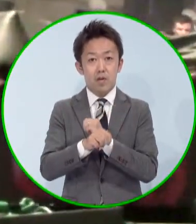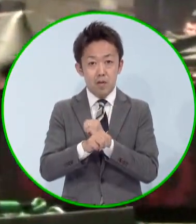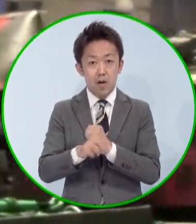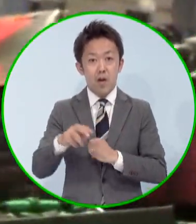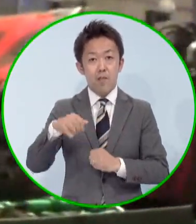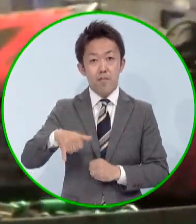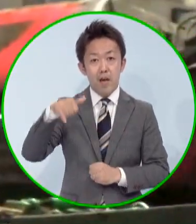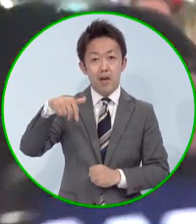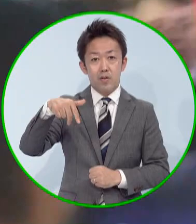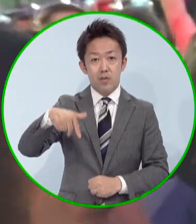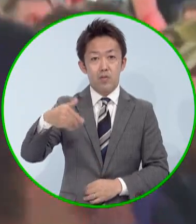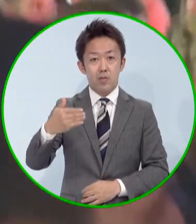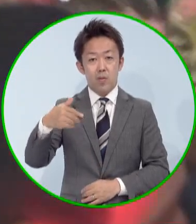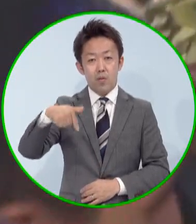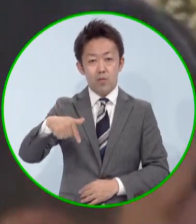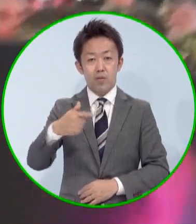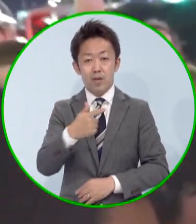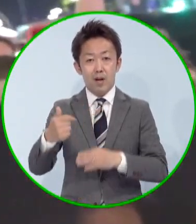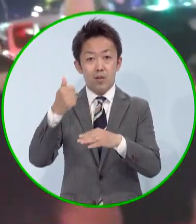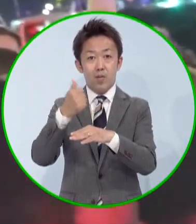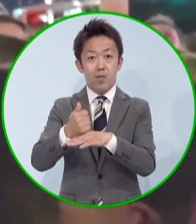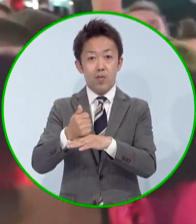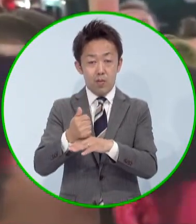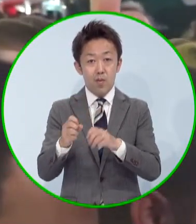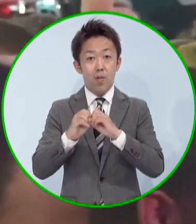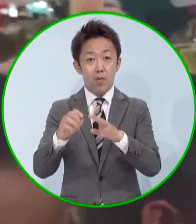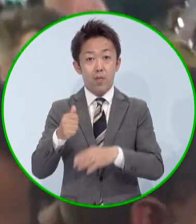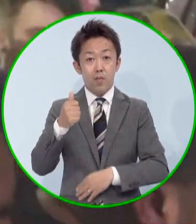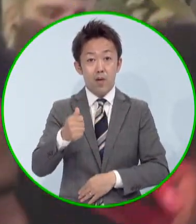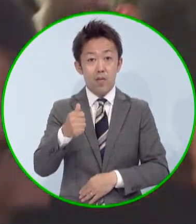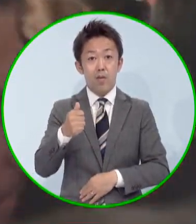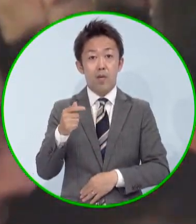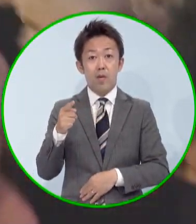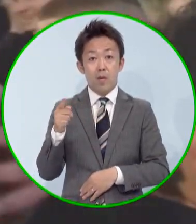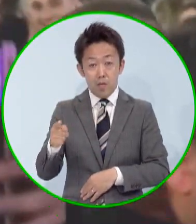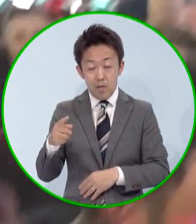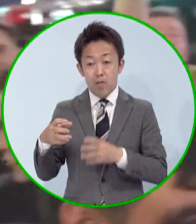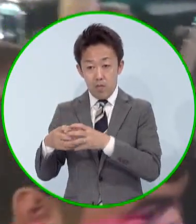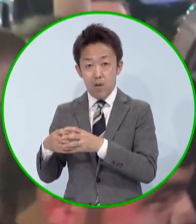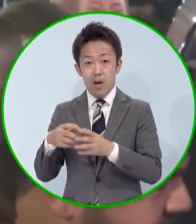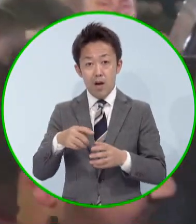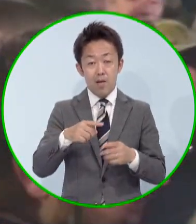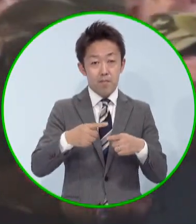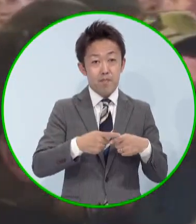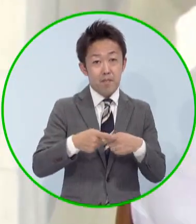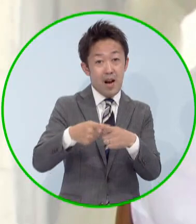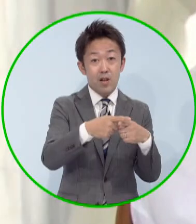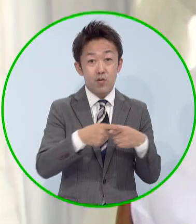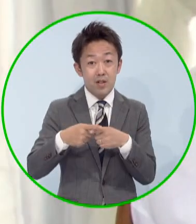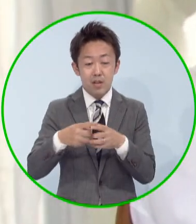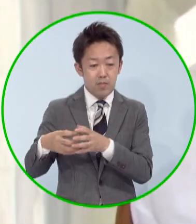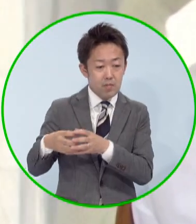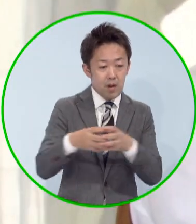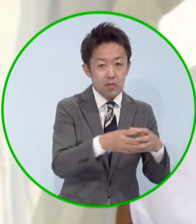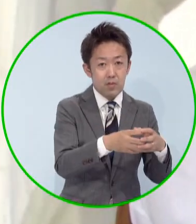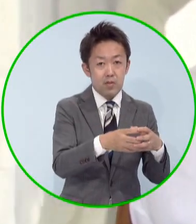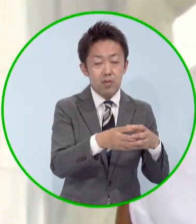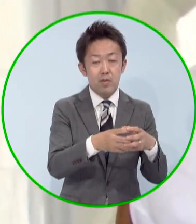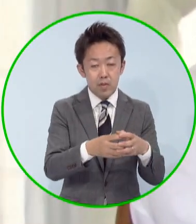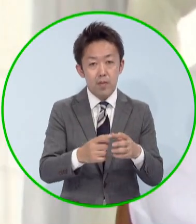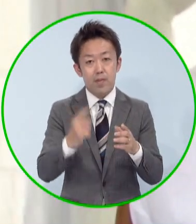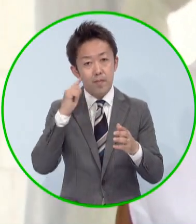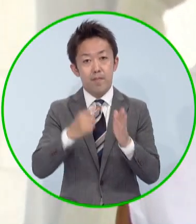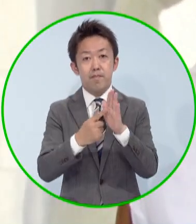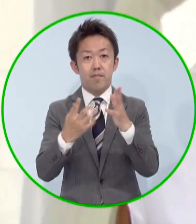ペスコフ大統領報道官はプリ5人氏はベラルーシに向かうと明らかにしましたベラルーシ